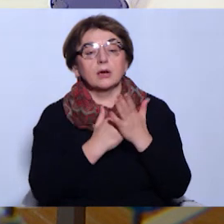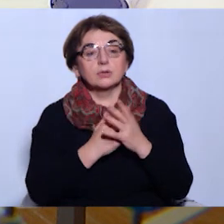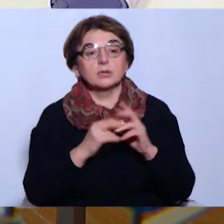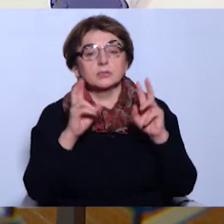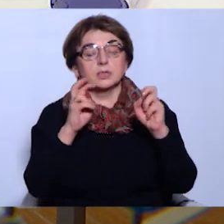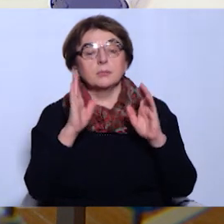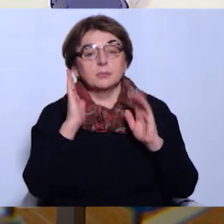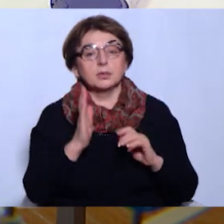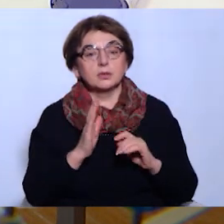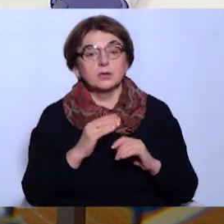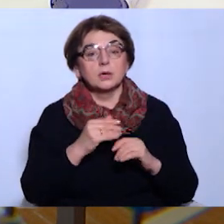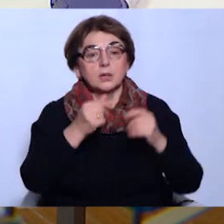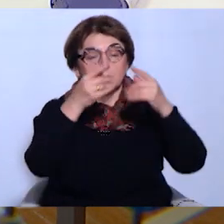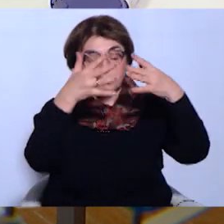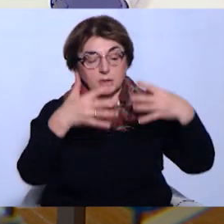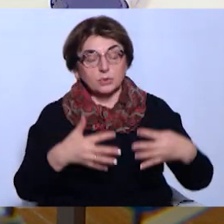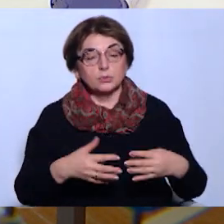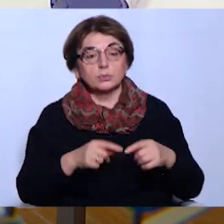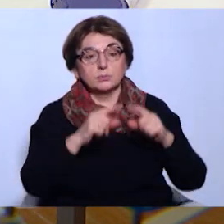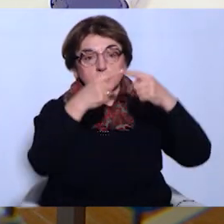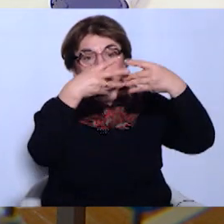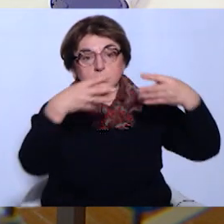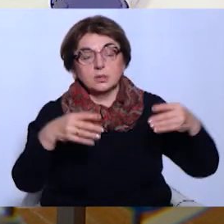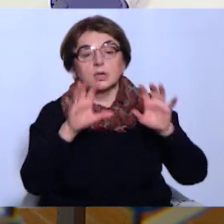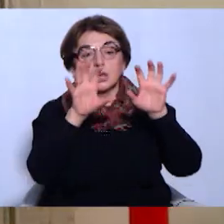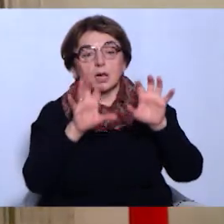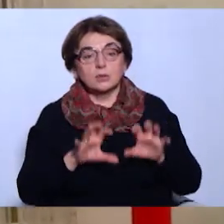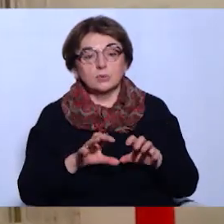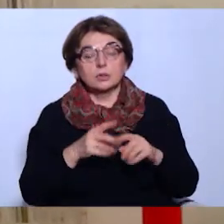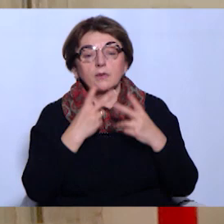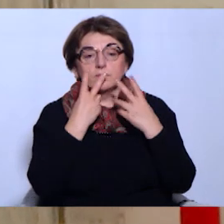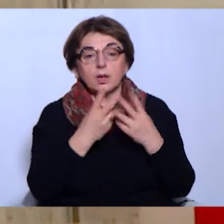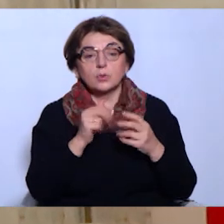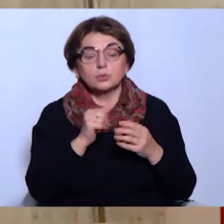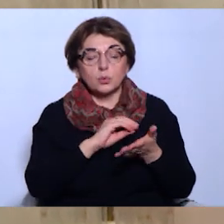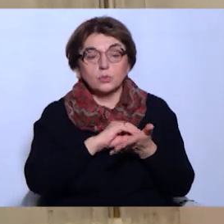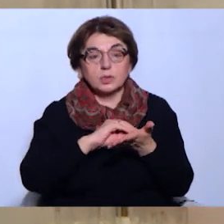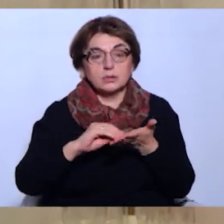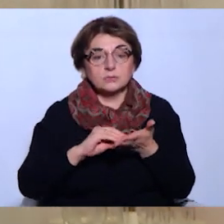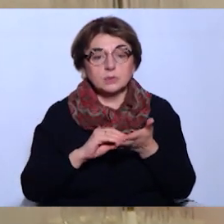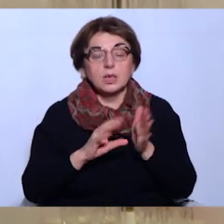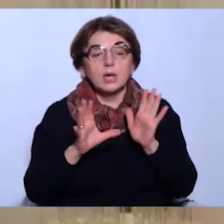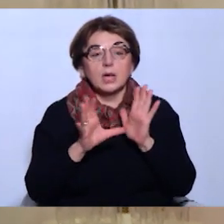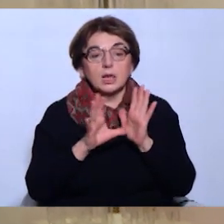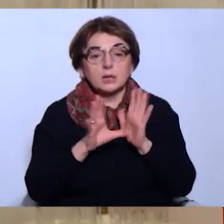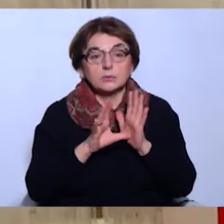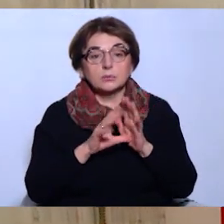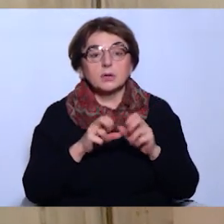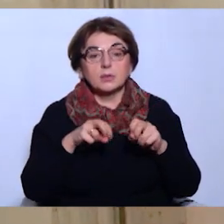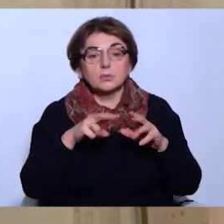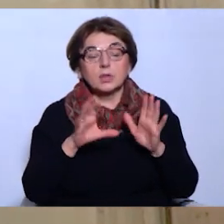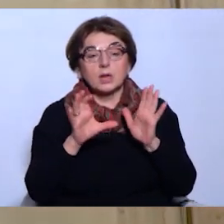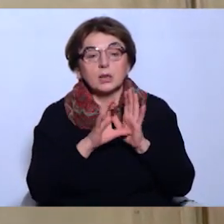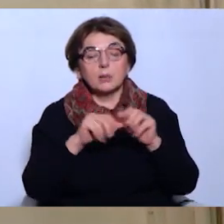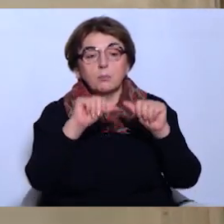იქნება პერიოდულობის ცხრილი, პერიოდულობის კანონი, ასევე ვნახავ თუ როგორ უნდა ჩავწეროთ ელექტრონული კონფიგურაცია, იგივე ელექტრონული